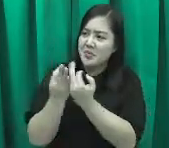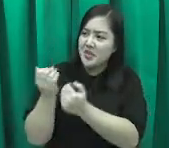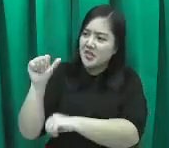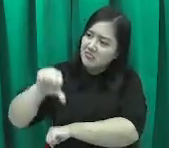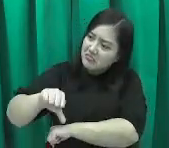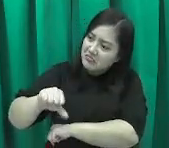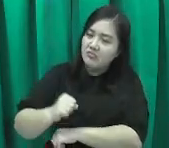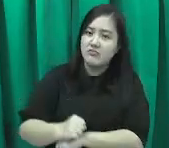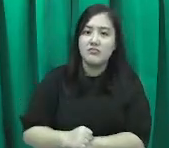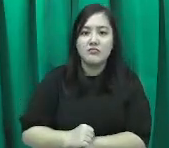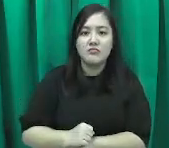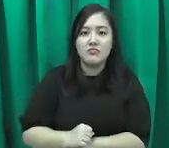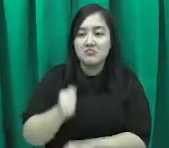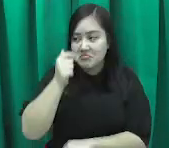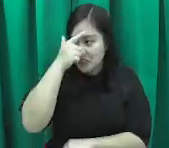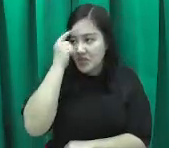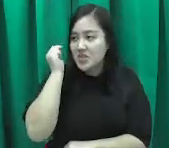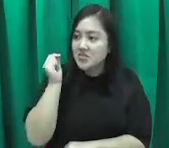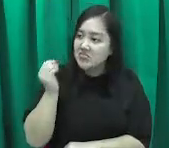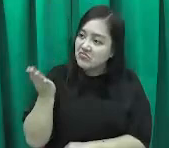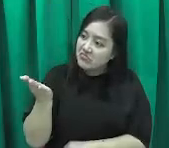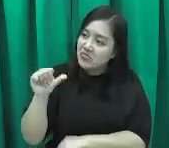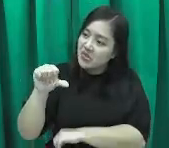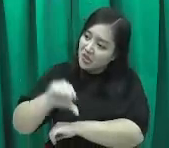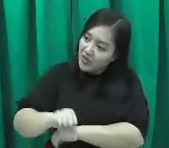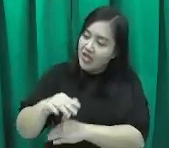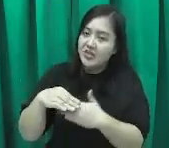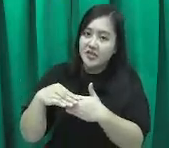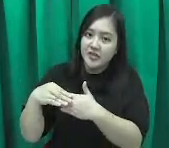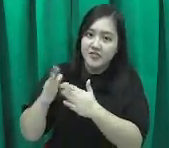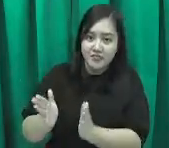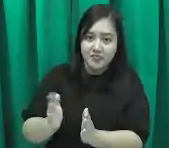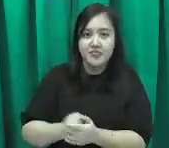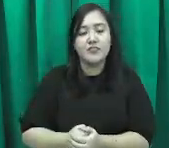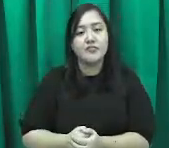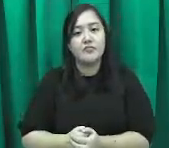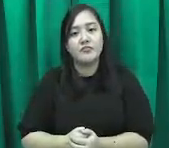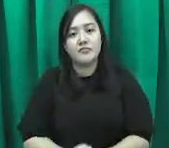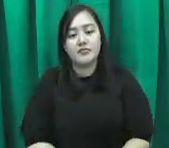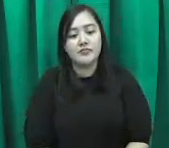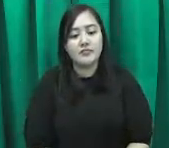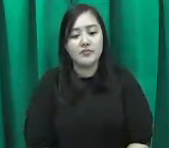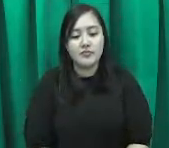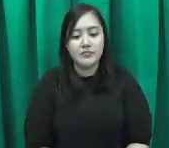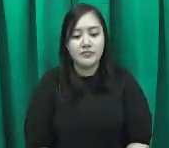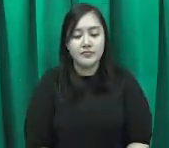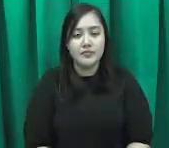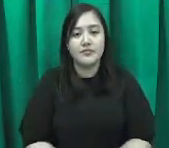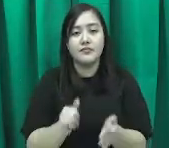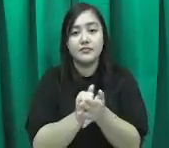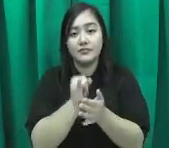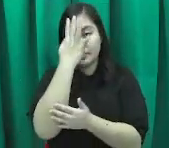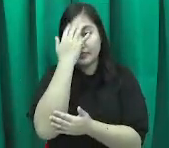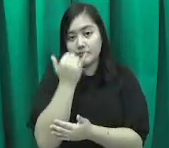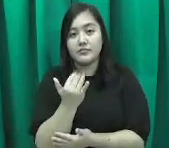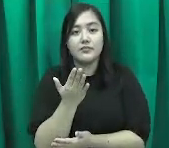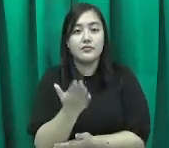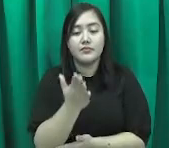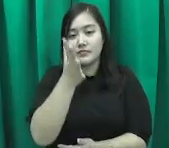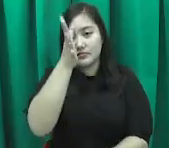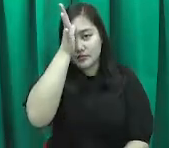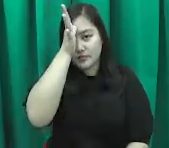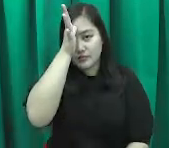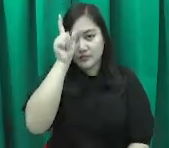Yes. That's yung the command responsibility. Yeah, accountability command, responsibility yeah. natin. Yan. Kaya yeah. dapat tayo mga tatay, tayo yung